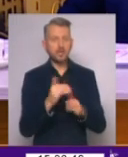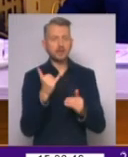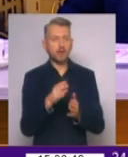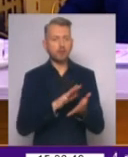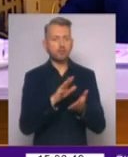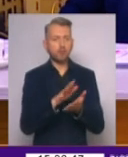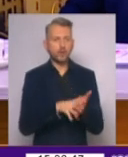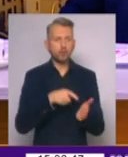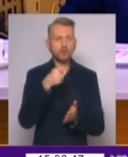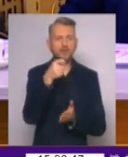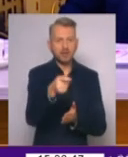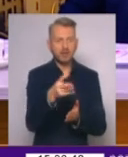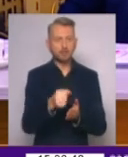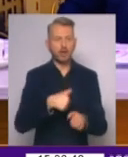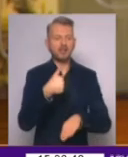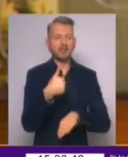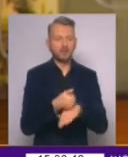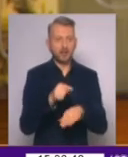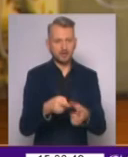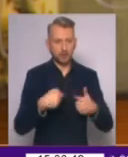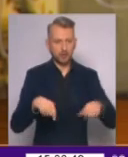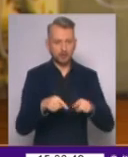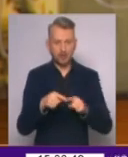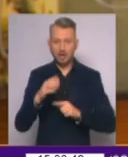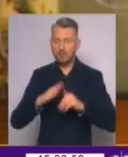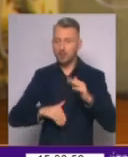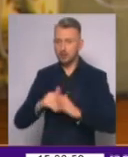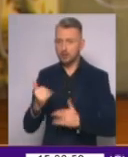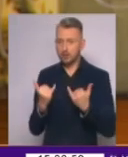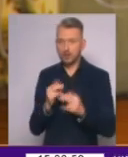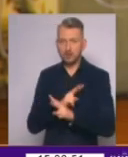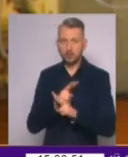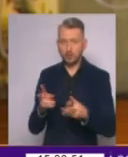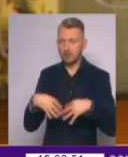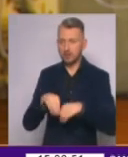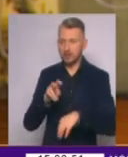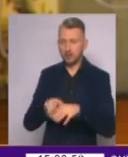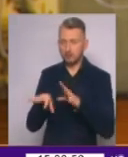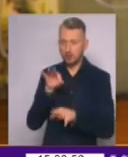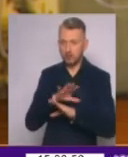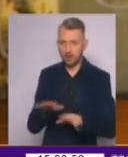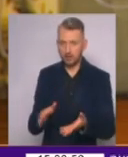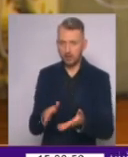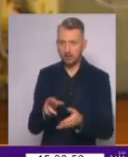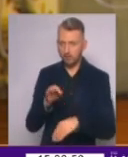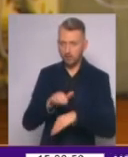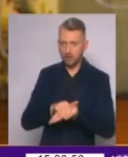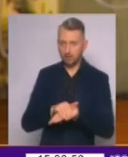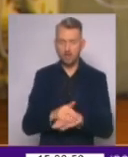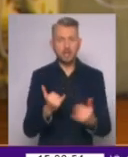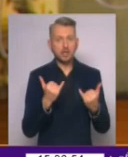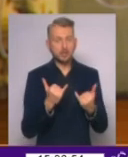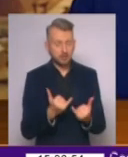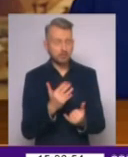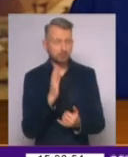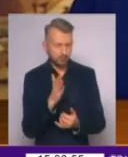заяви на керівника цієї організації. Тобто практично, що зараз ніхто собі сімейних лікарів не обирає, по факту, якщо зараз говорити. Я до цього